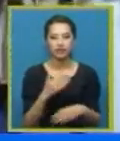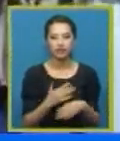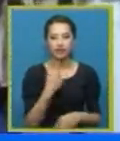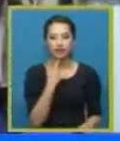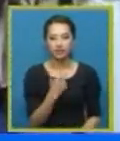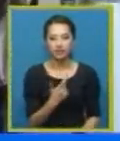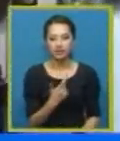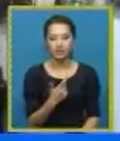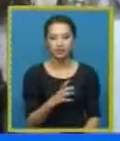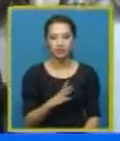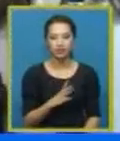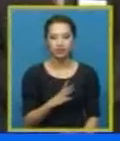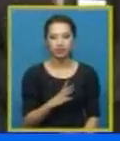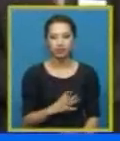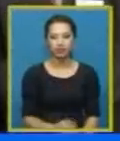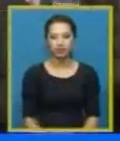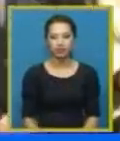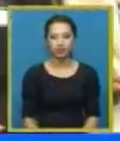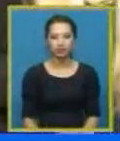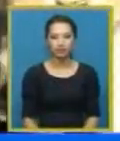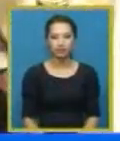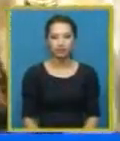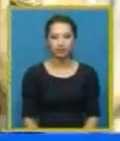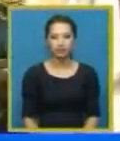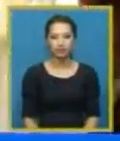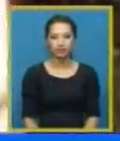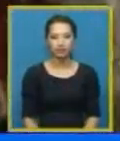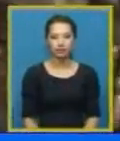тамашалаған президент шығармашылық топқа толағай табыс тіледі.